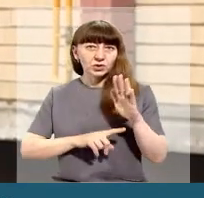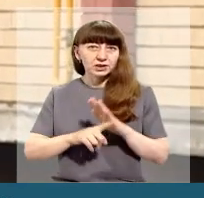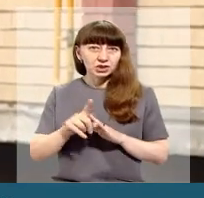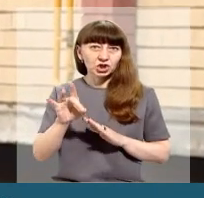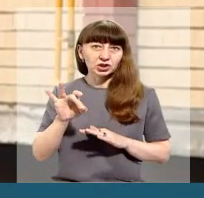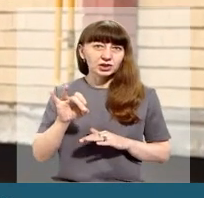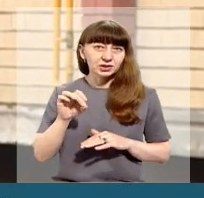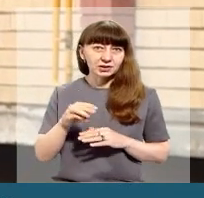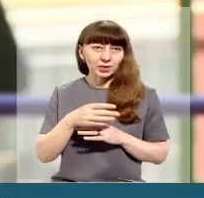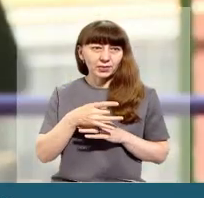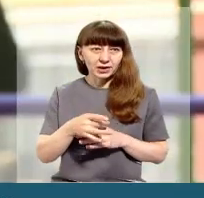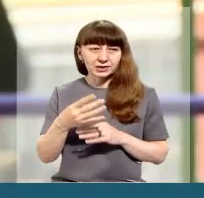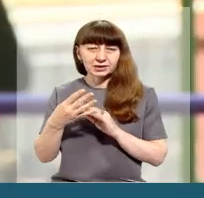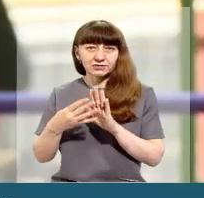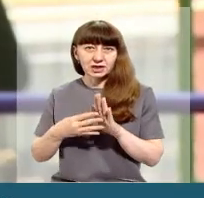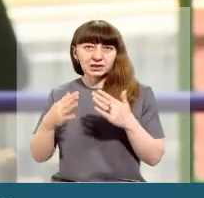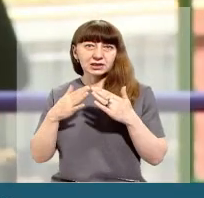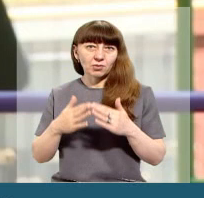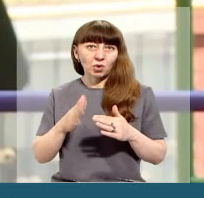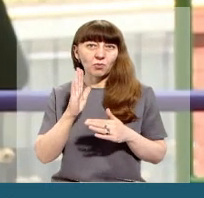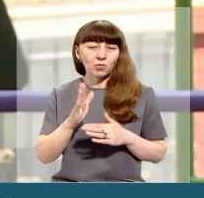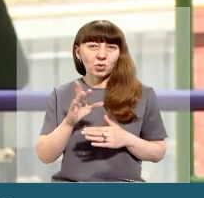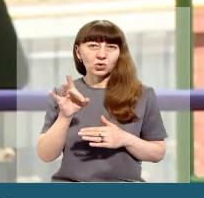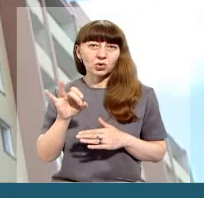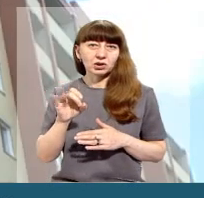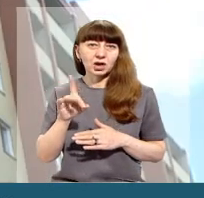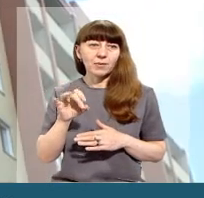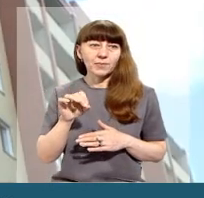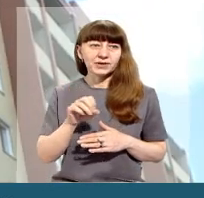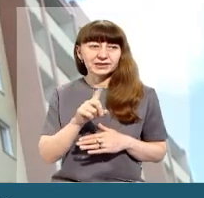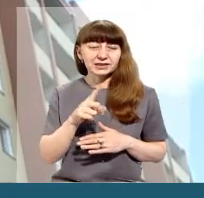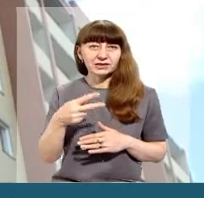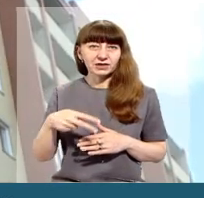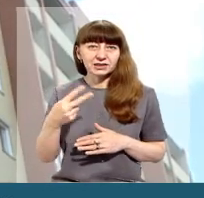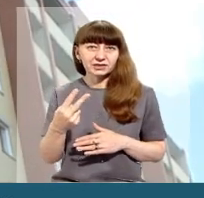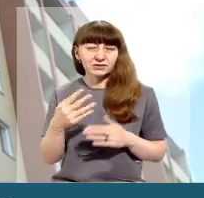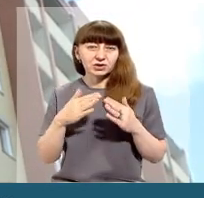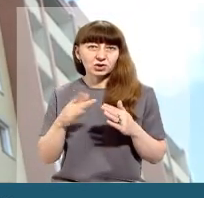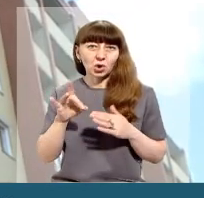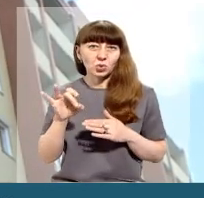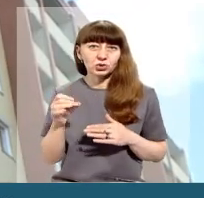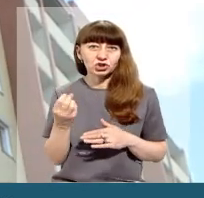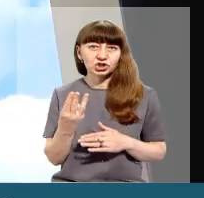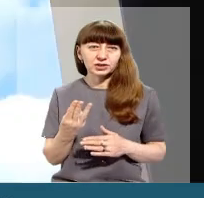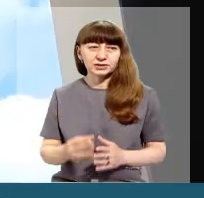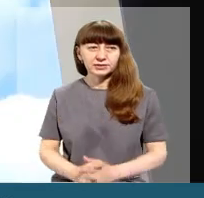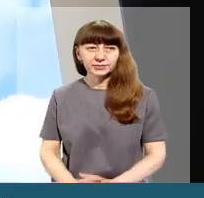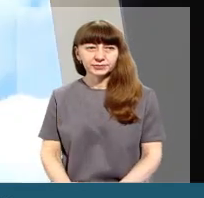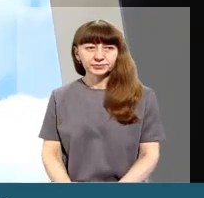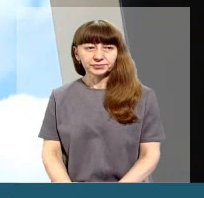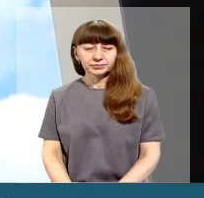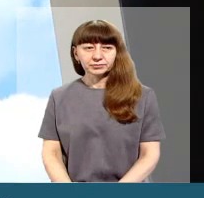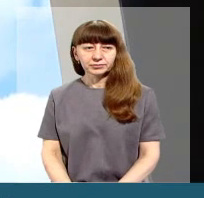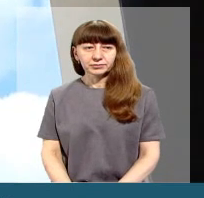началось в Жангельдинском районе. 19 домов появится в селе Колкамыс и 22 дома в селе Тауэш. Любовь Облачкина, Руслан